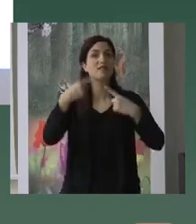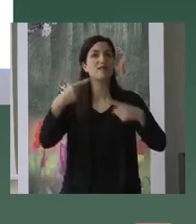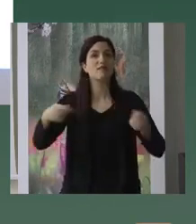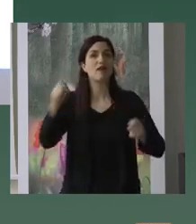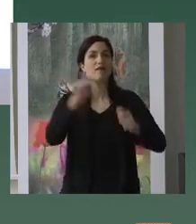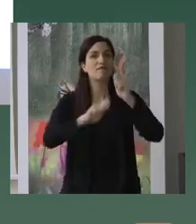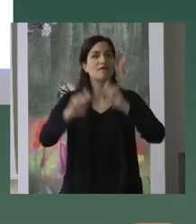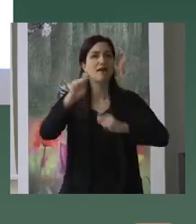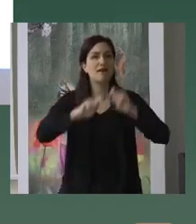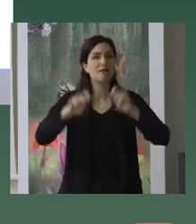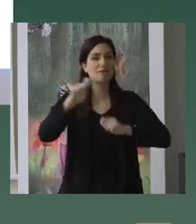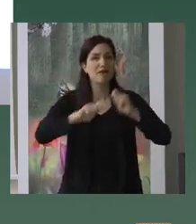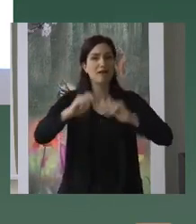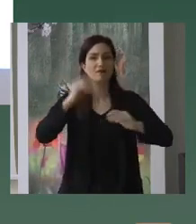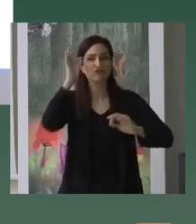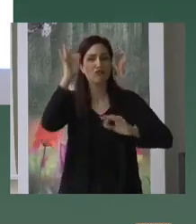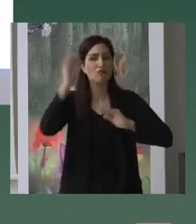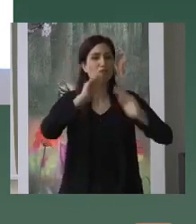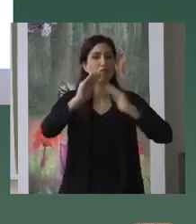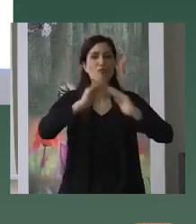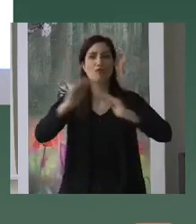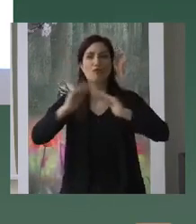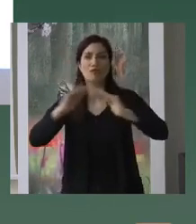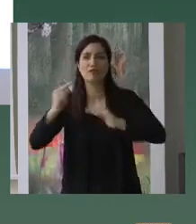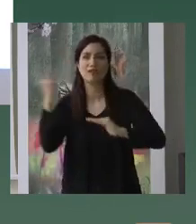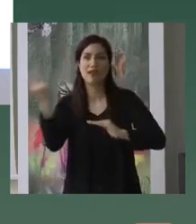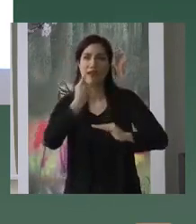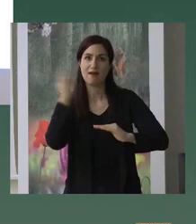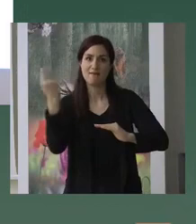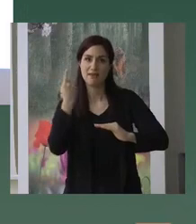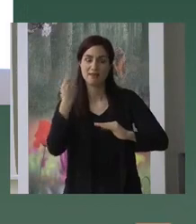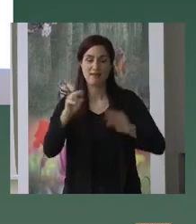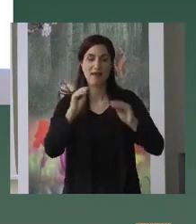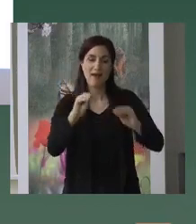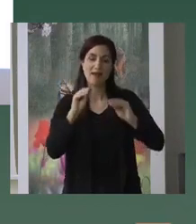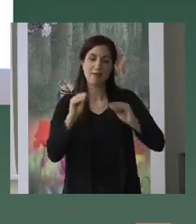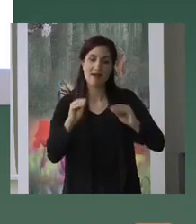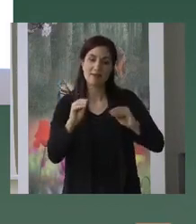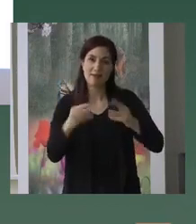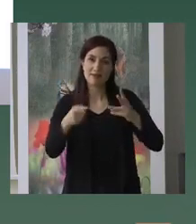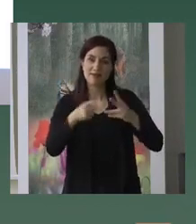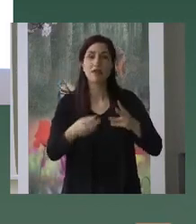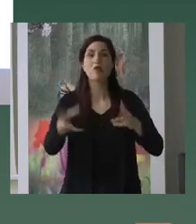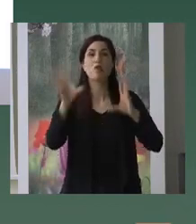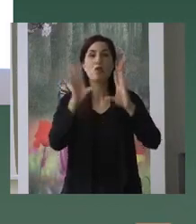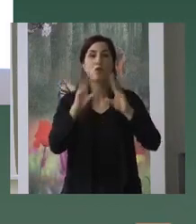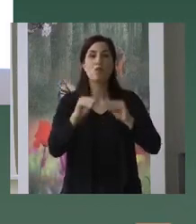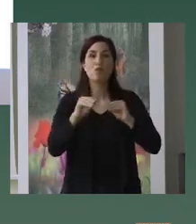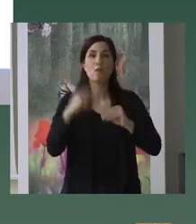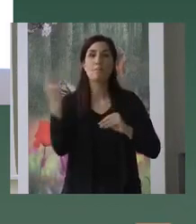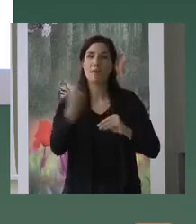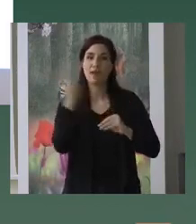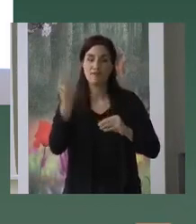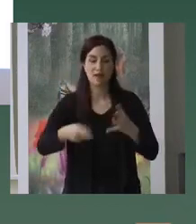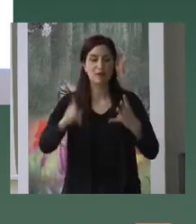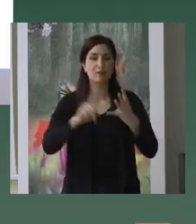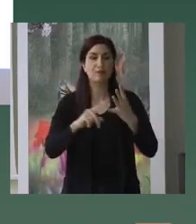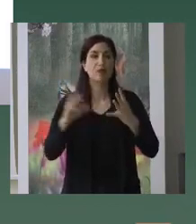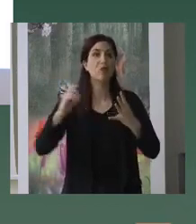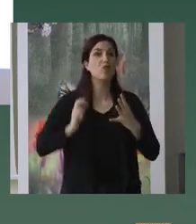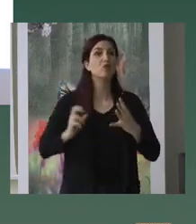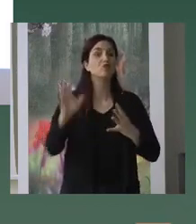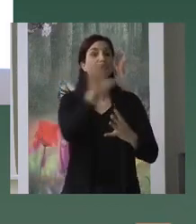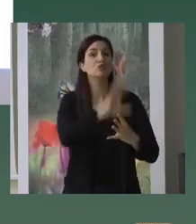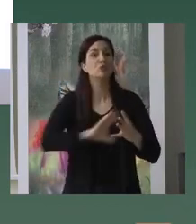προστασίας της φύσης, είναι η περιβαλλοντική εκπαίδευση, είναι η αειφορική διαχείριση στον τομέα του τουρισμού και το